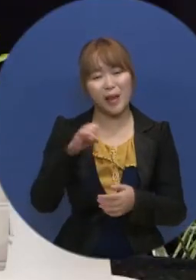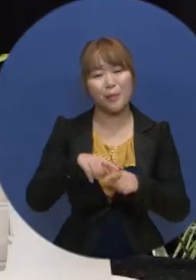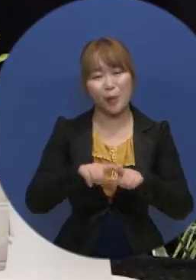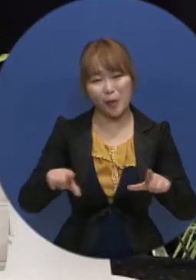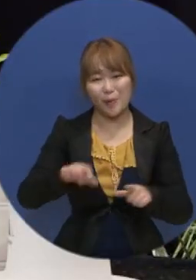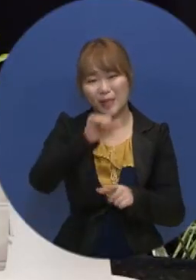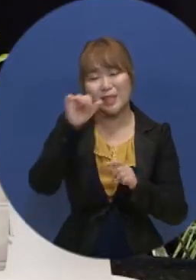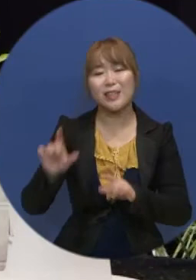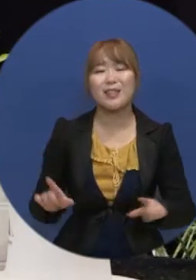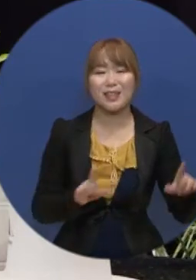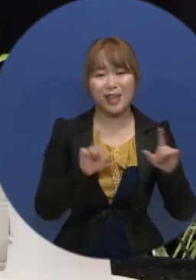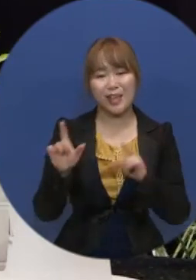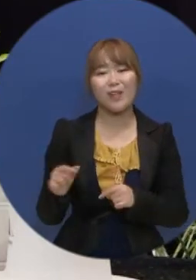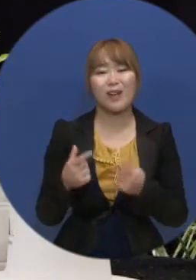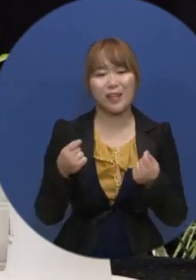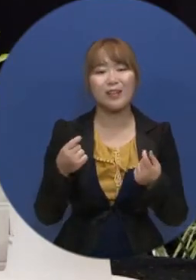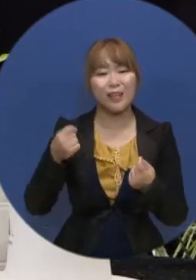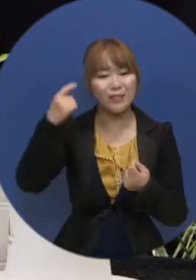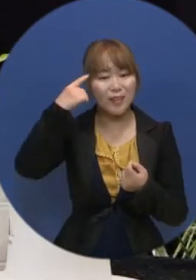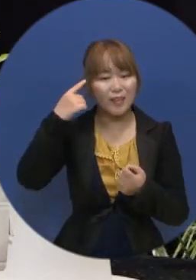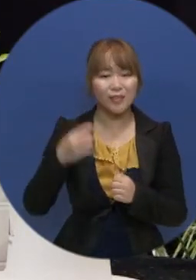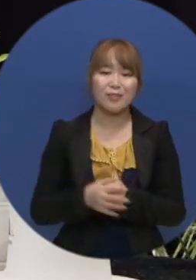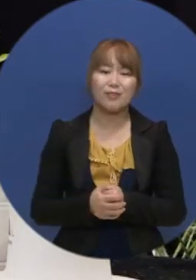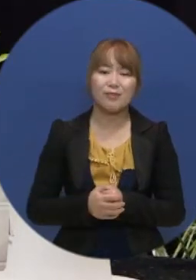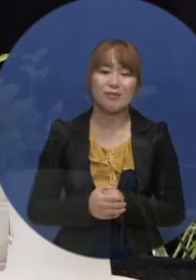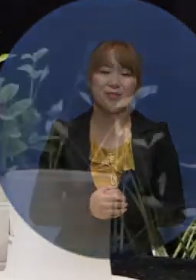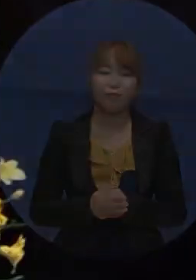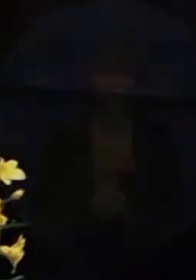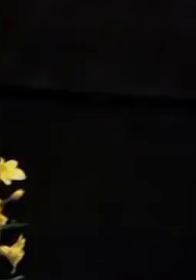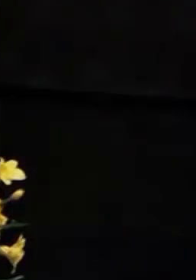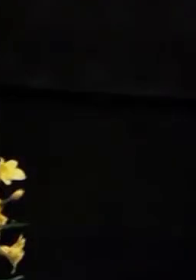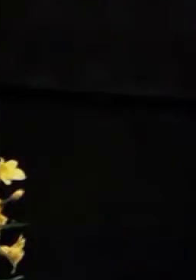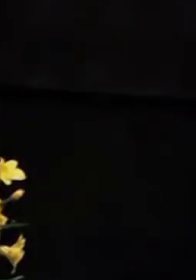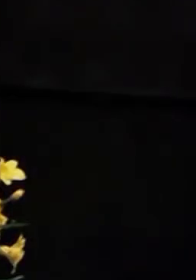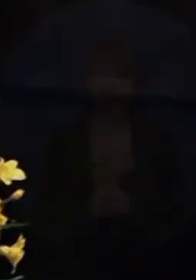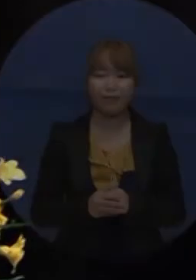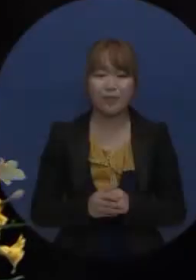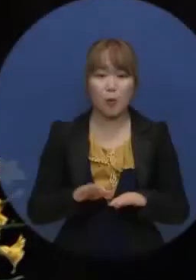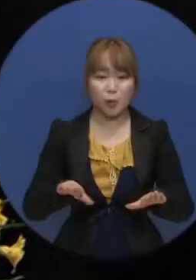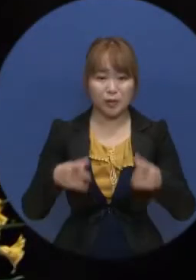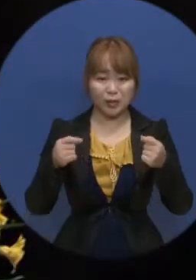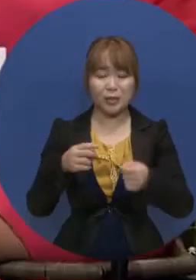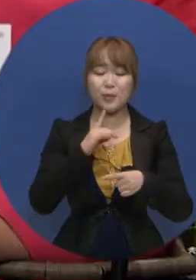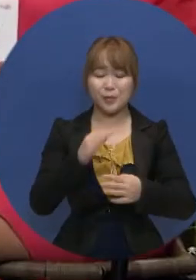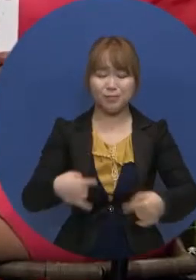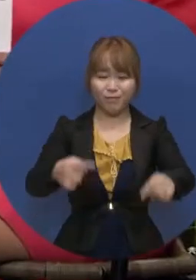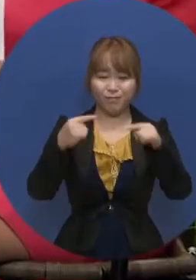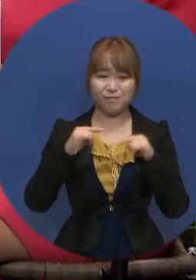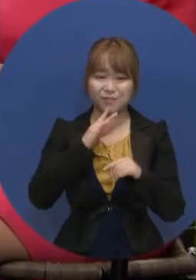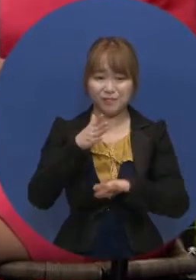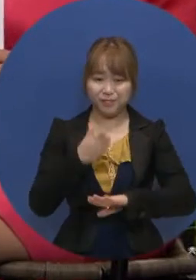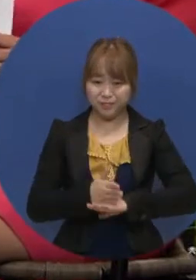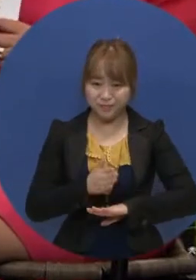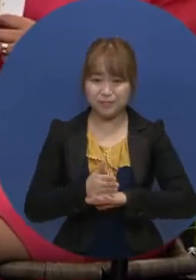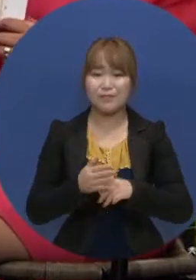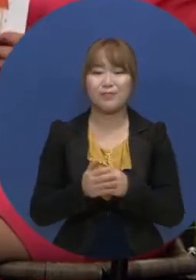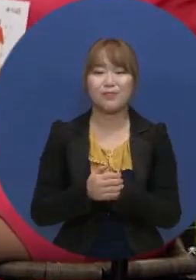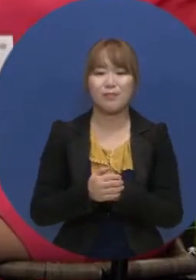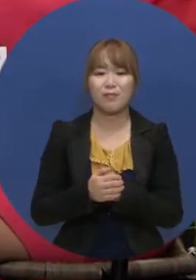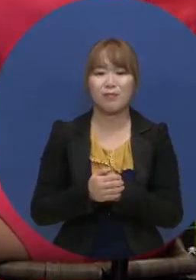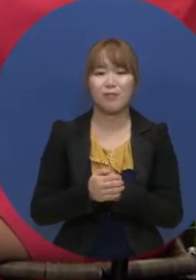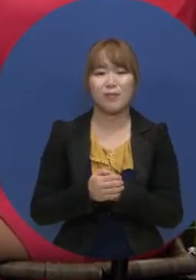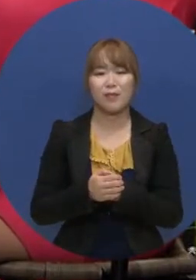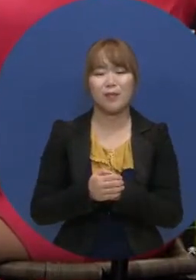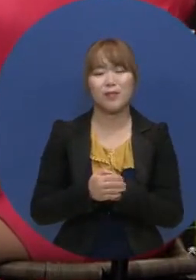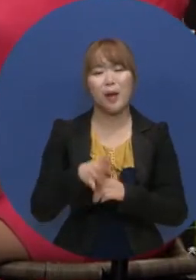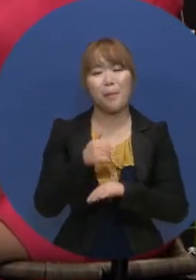살았다고 그렇게 네. 생각하고 있습니다. 네. 이사님 오늘 이렇게 나와주셔서 너무 감사한데요. 벌써 저희